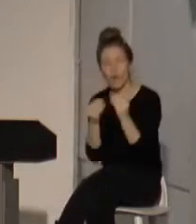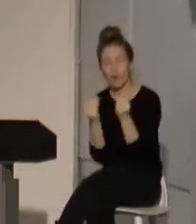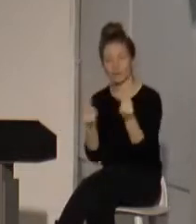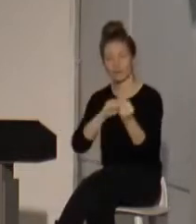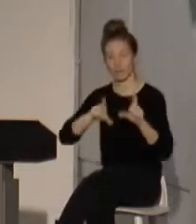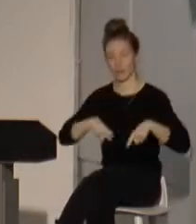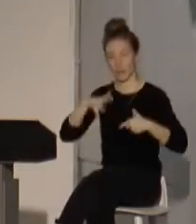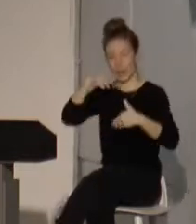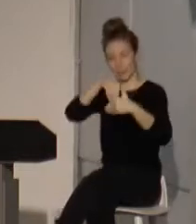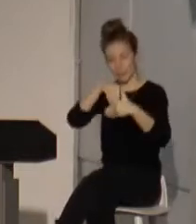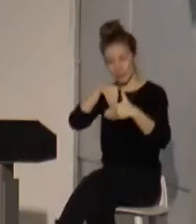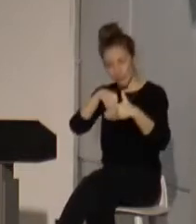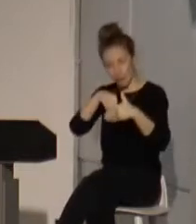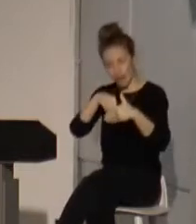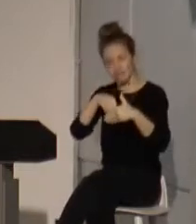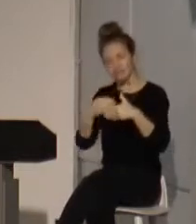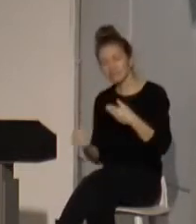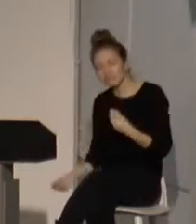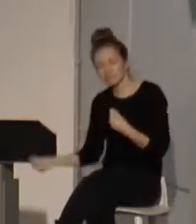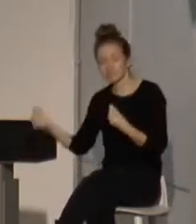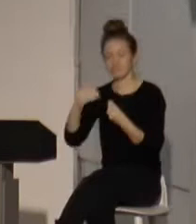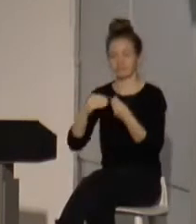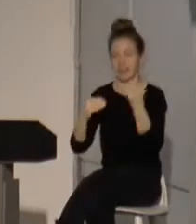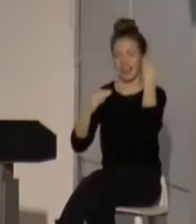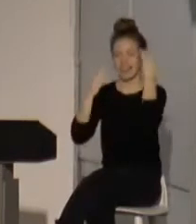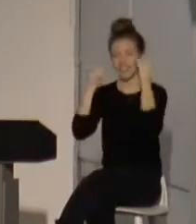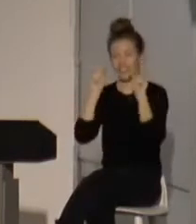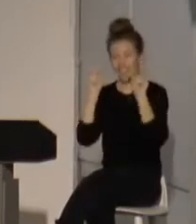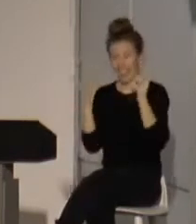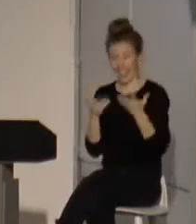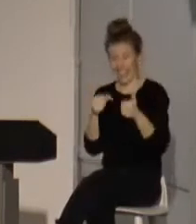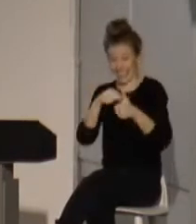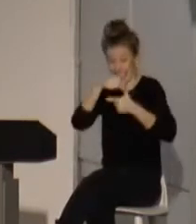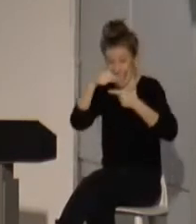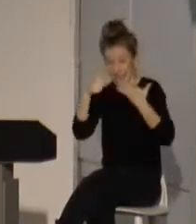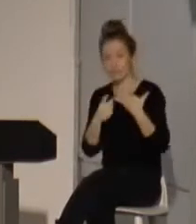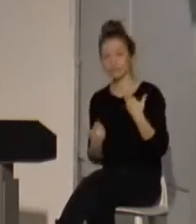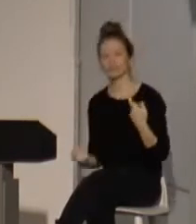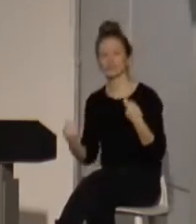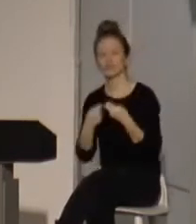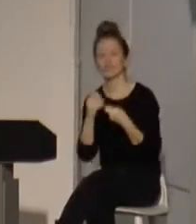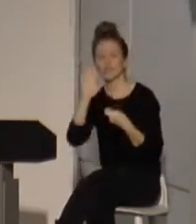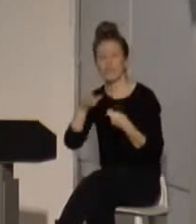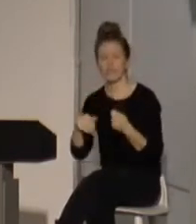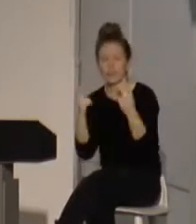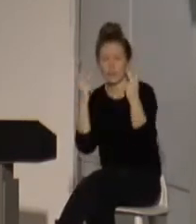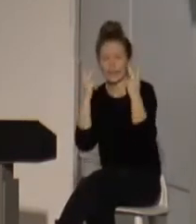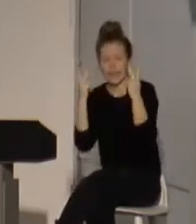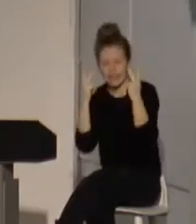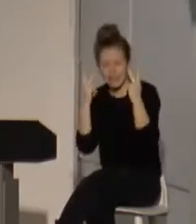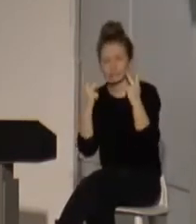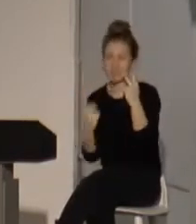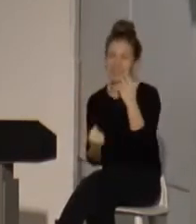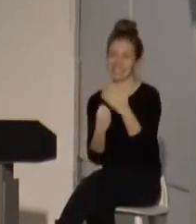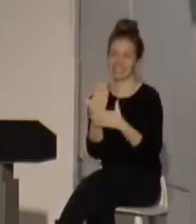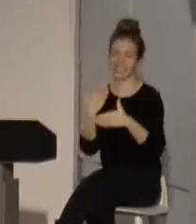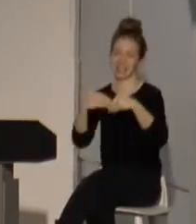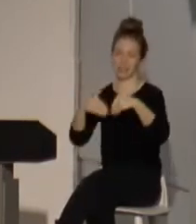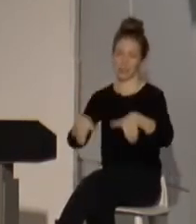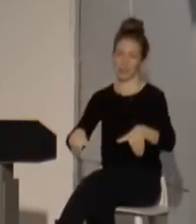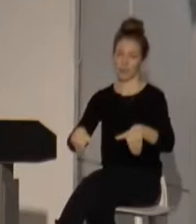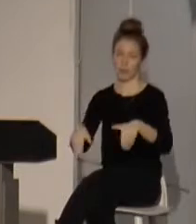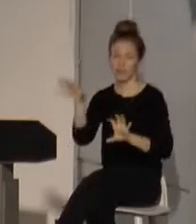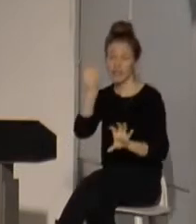חיים בתוכם, נחשוב איך הם שותפים ואפילו קריטיים ליצירה של מוגבלות,